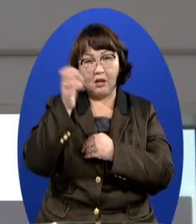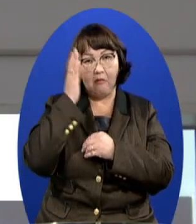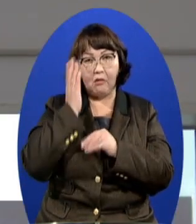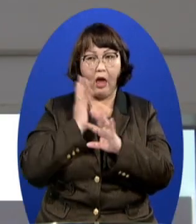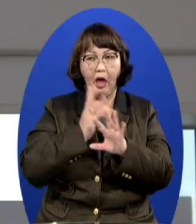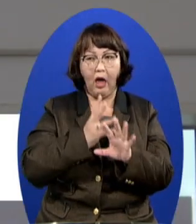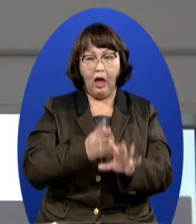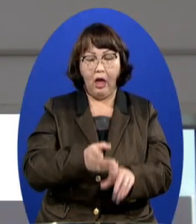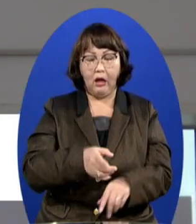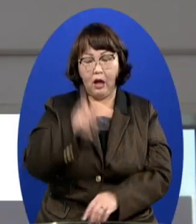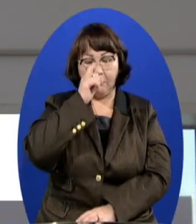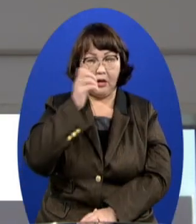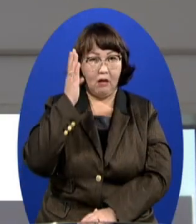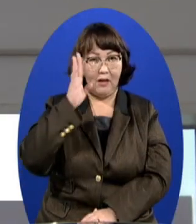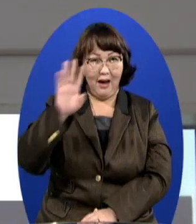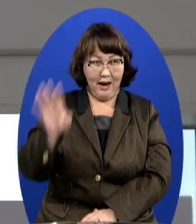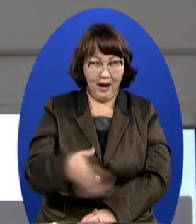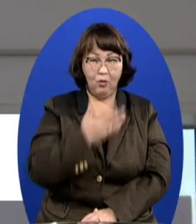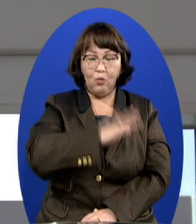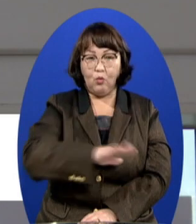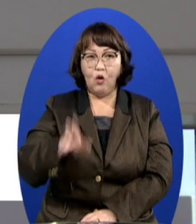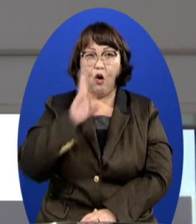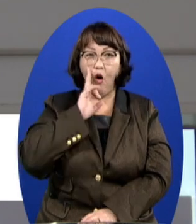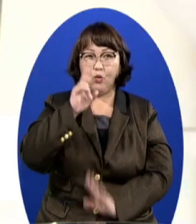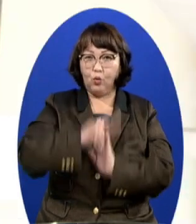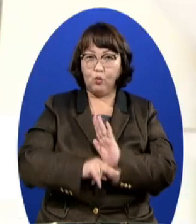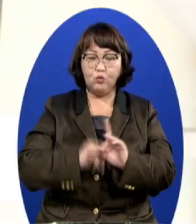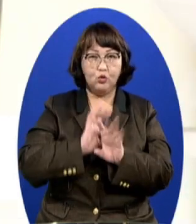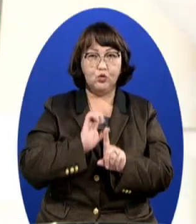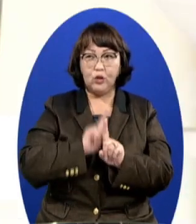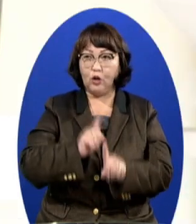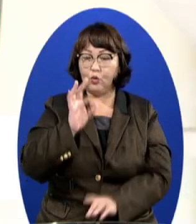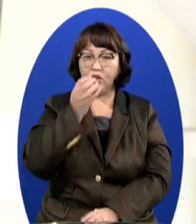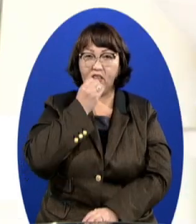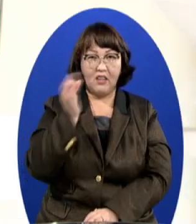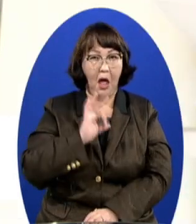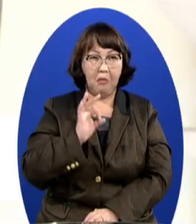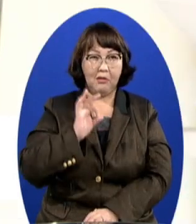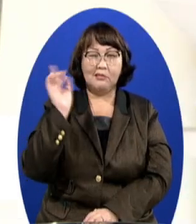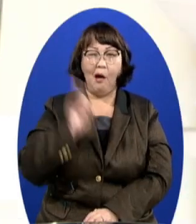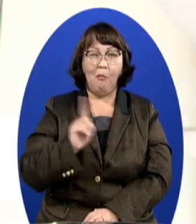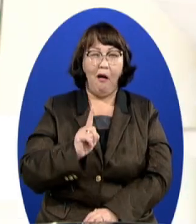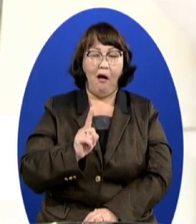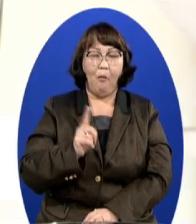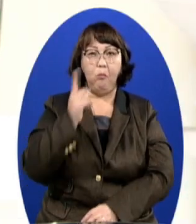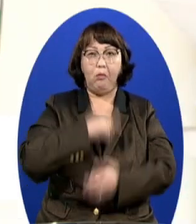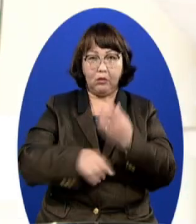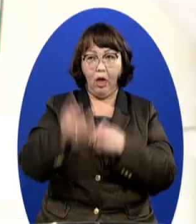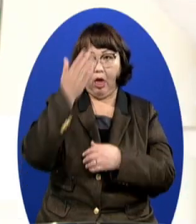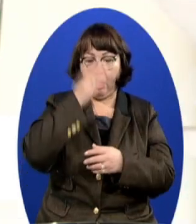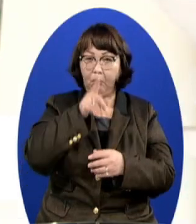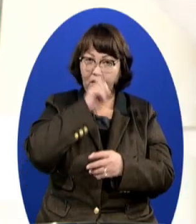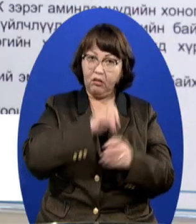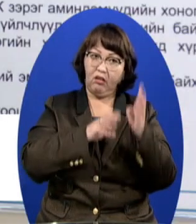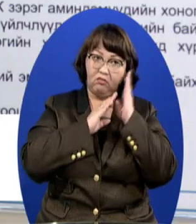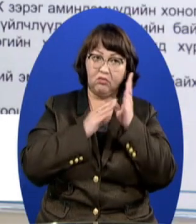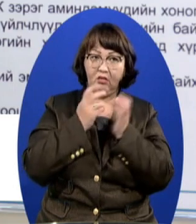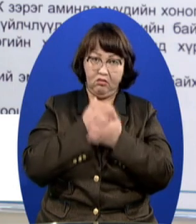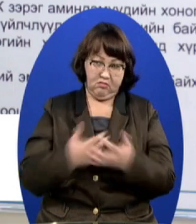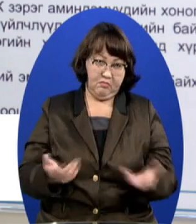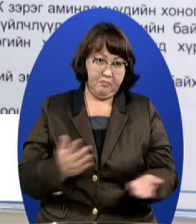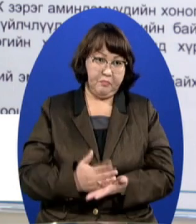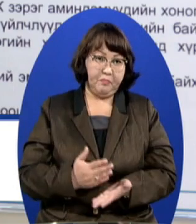Мөн эмнэлэгт эмчлүүлээд гарсан хүүхдүүд хоолны дэглэм бариагүйгээс эргэж хэвтэх тохиолдол цөөнгүү гардаг гэдгийг эмчнэр ярьж байна.